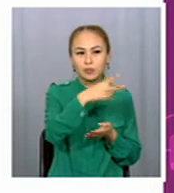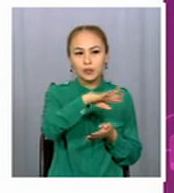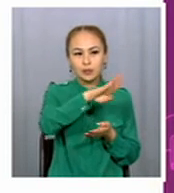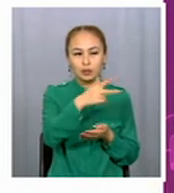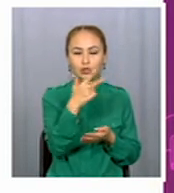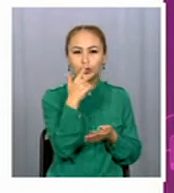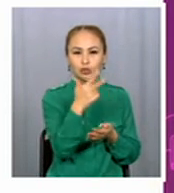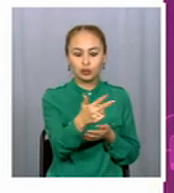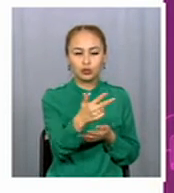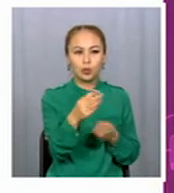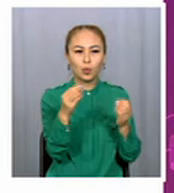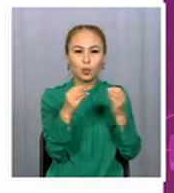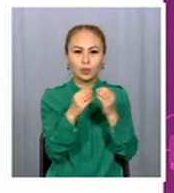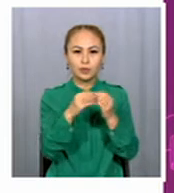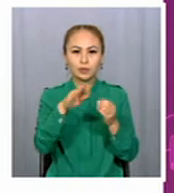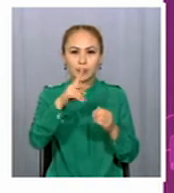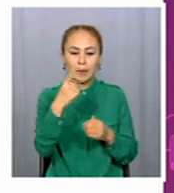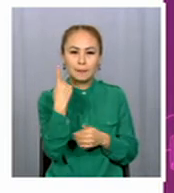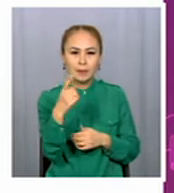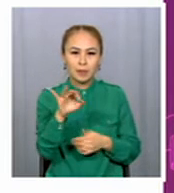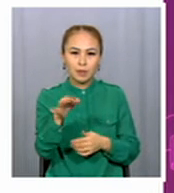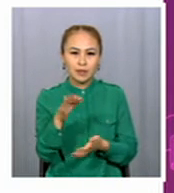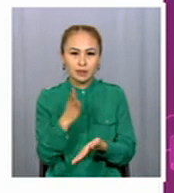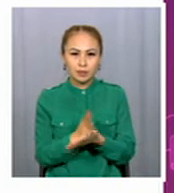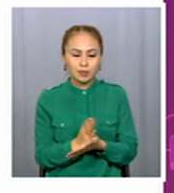3, 10 теңгелік 1 монета бар.